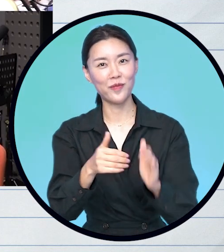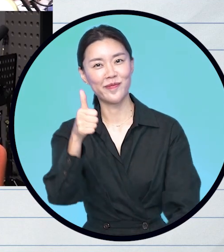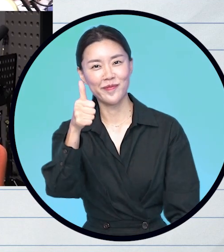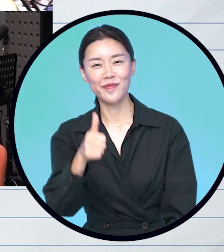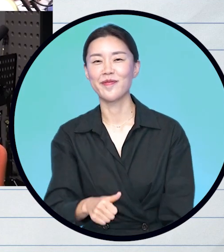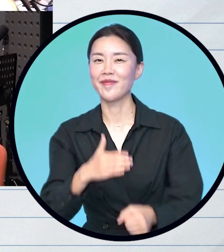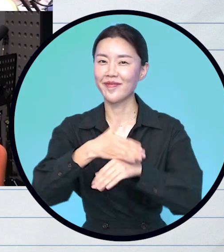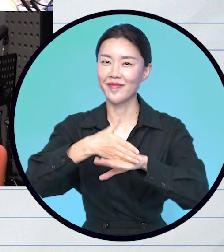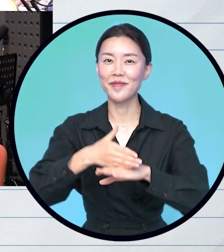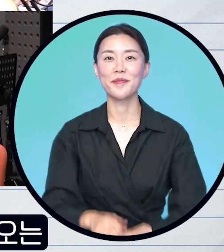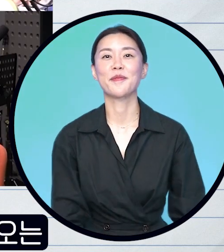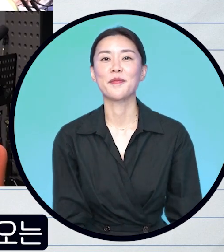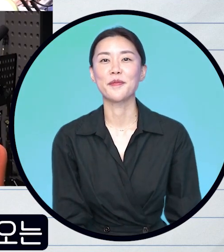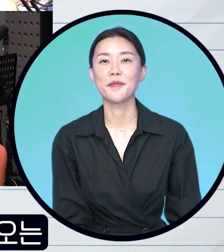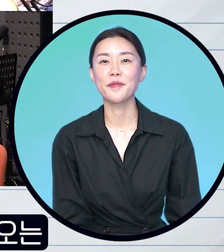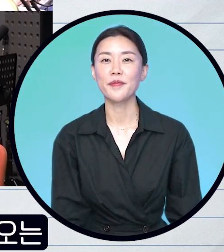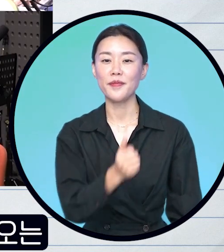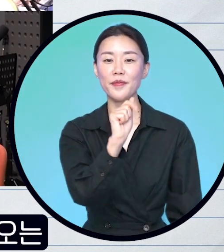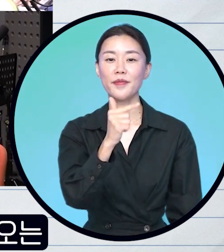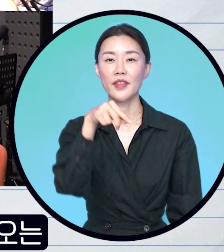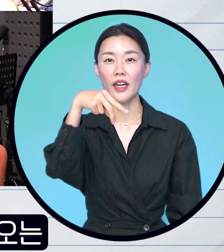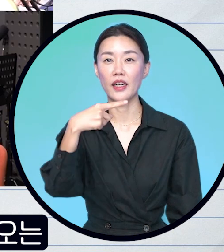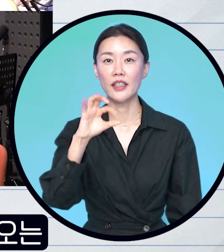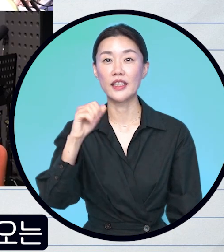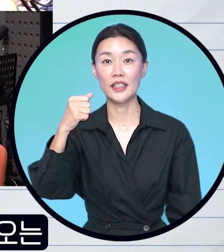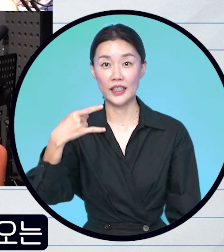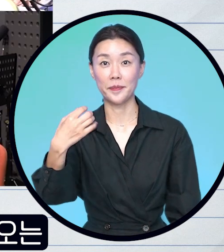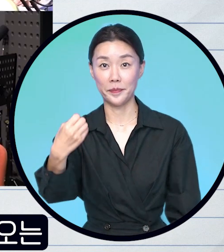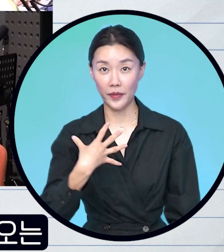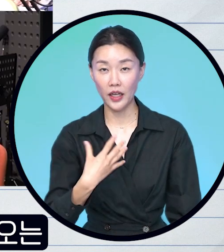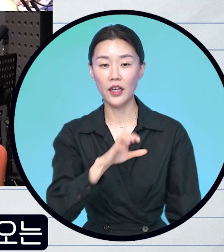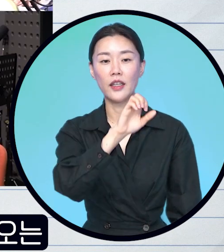해주셨습니다. 감사해요. 감사합니다. 한승희님이 프로스트에서